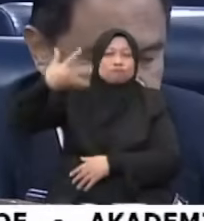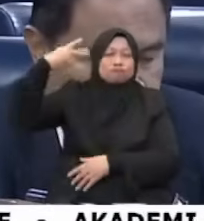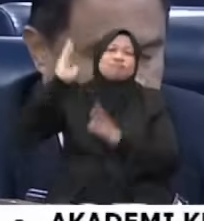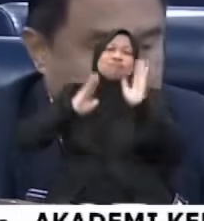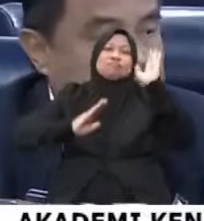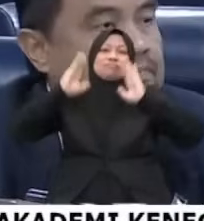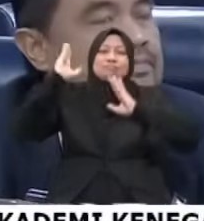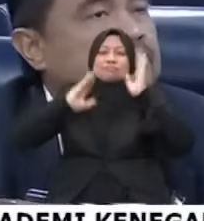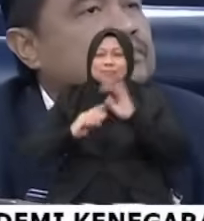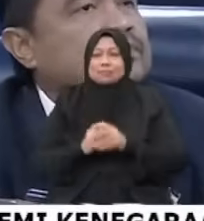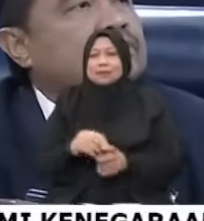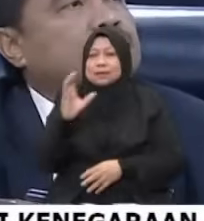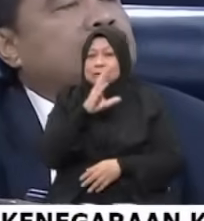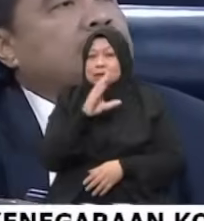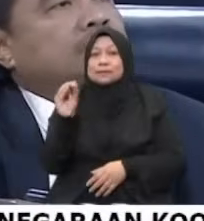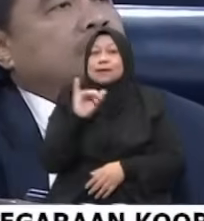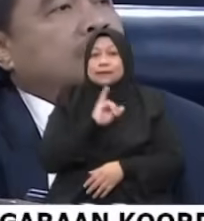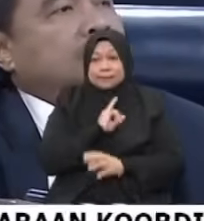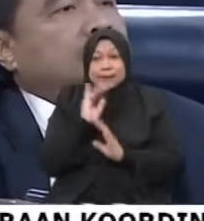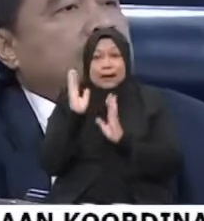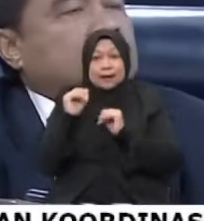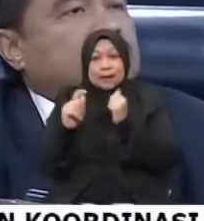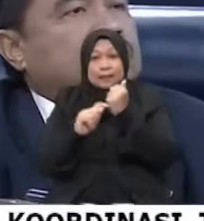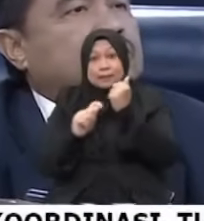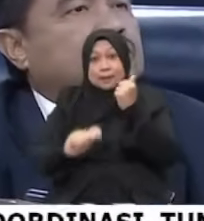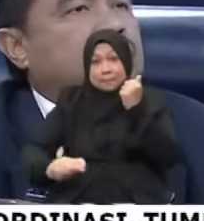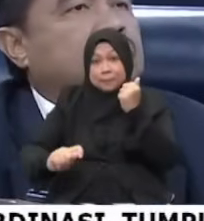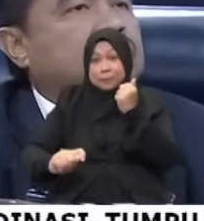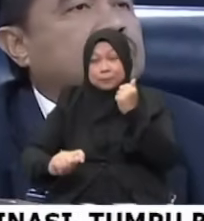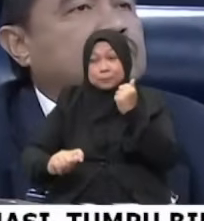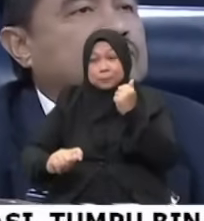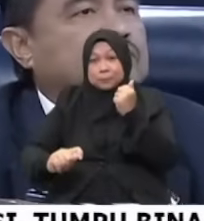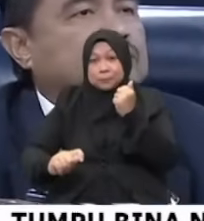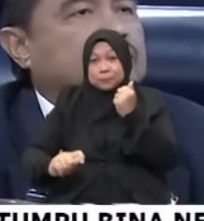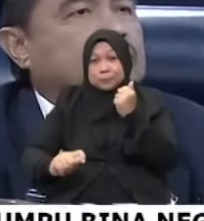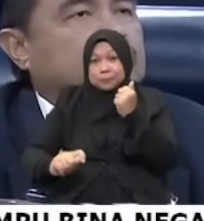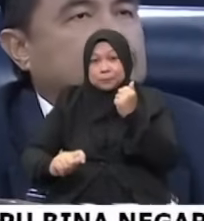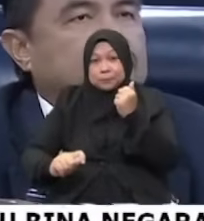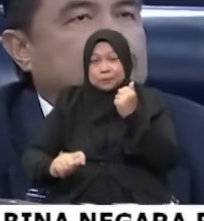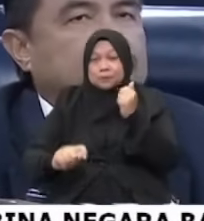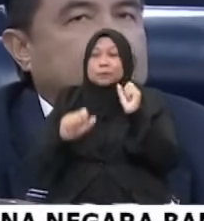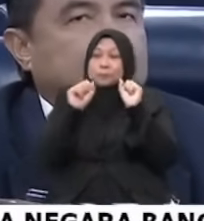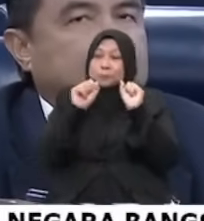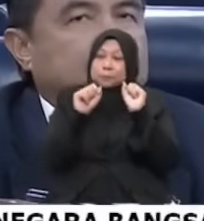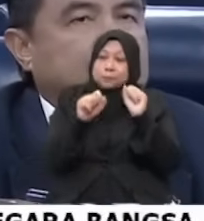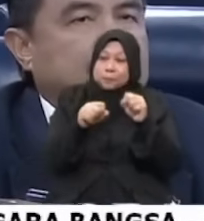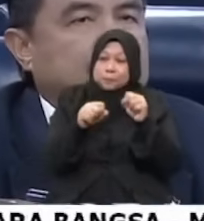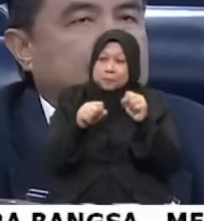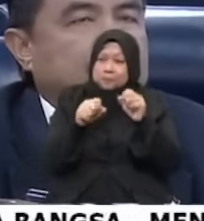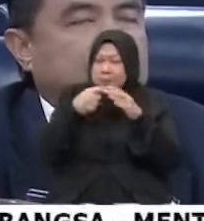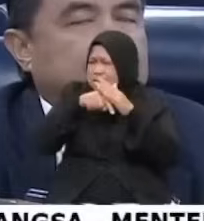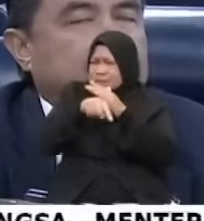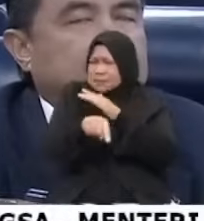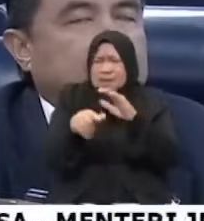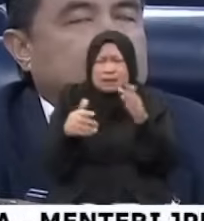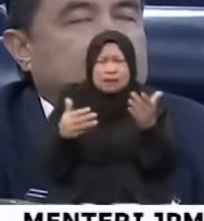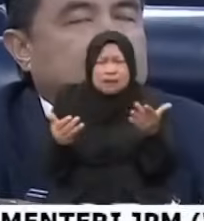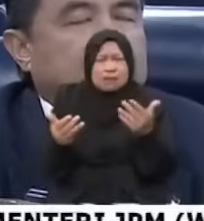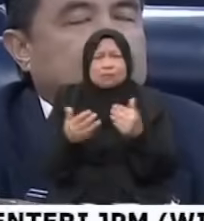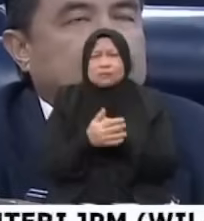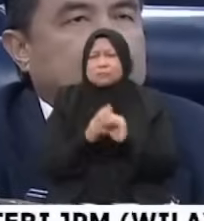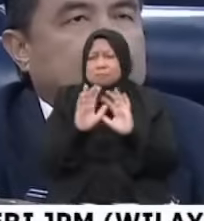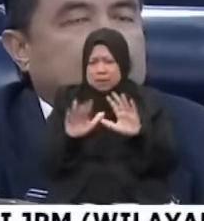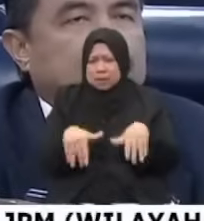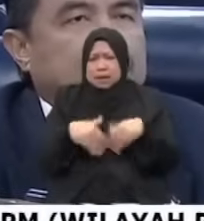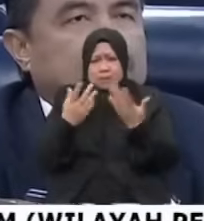Malaysia maka saya harap yang berhormat tung berikan sedikit perincian penjelasan